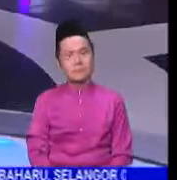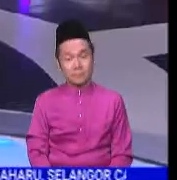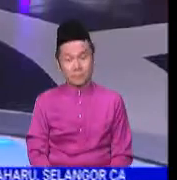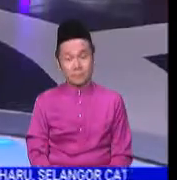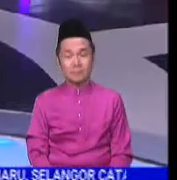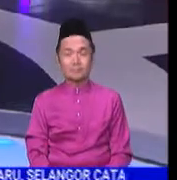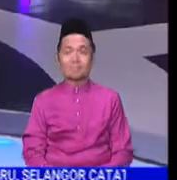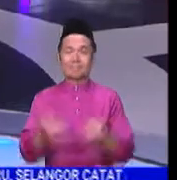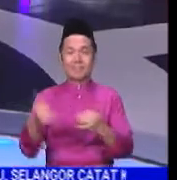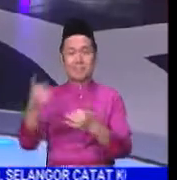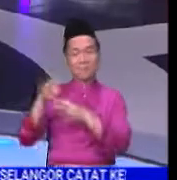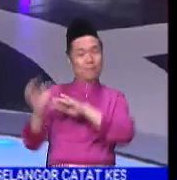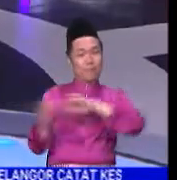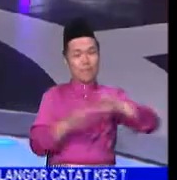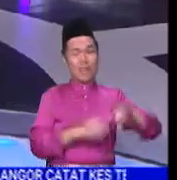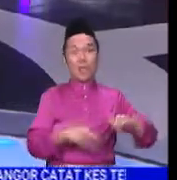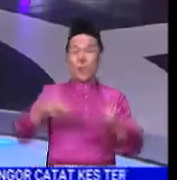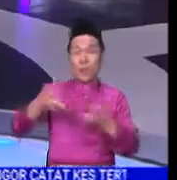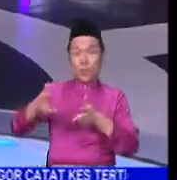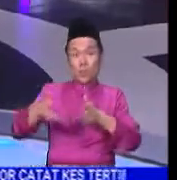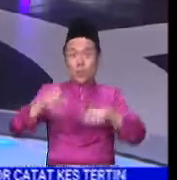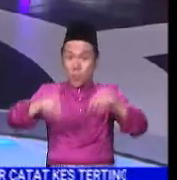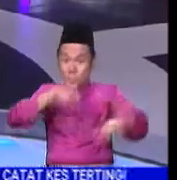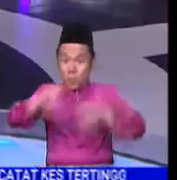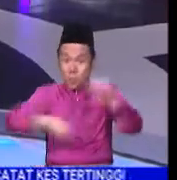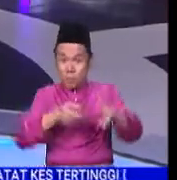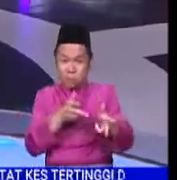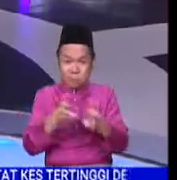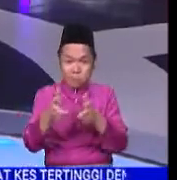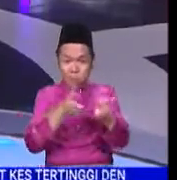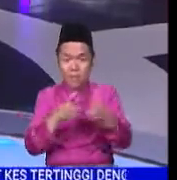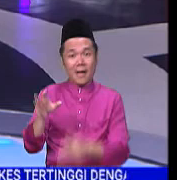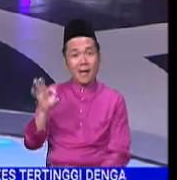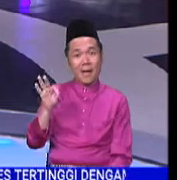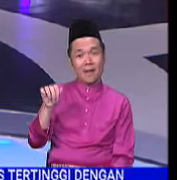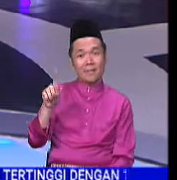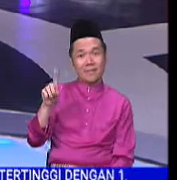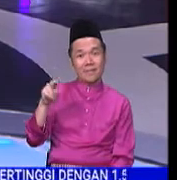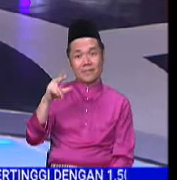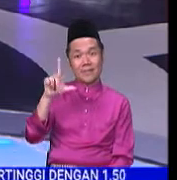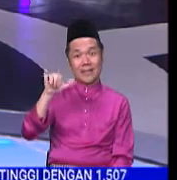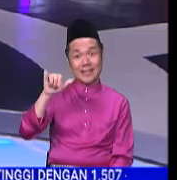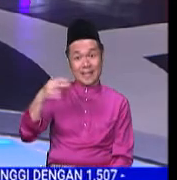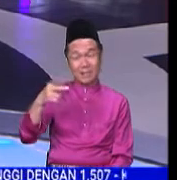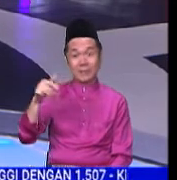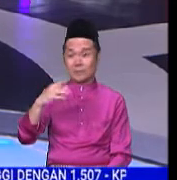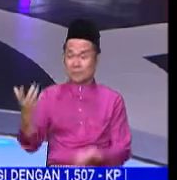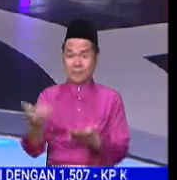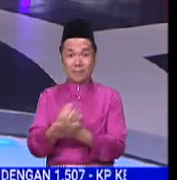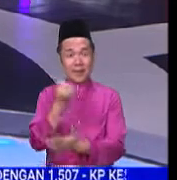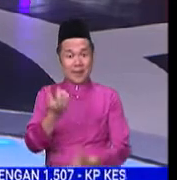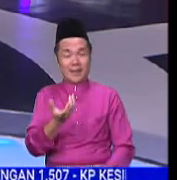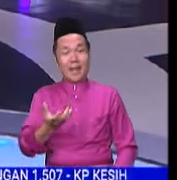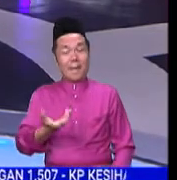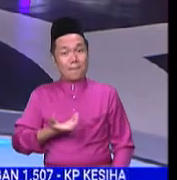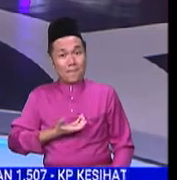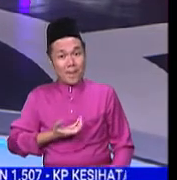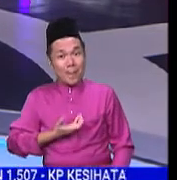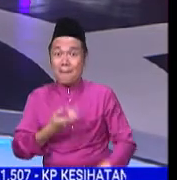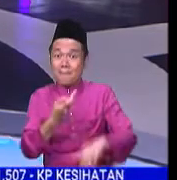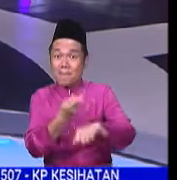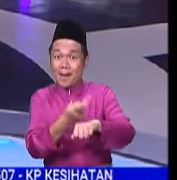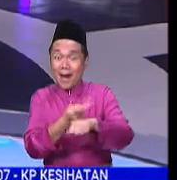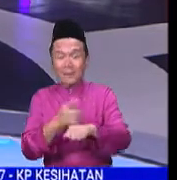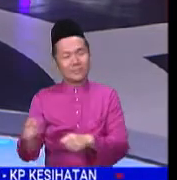Ini pula perkembangan sukan berbasikal, pelumba trek negara Muhammad Fadil Muhammad Zonis meraih pingat perak acara 1 km ujian masa